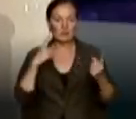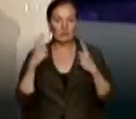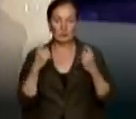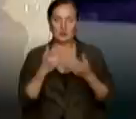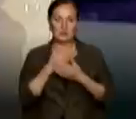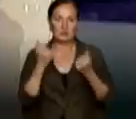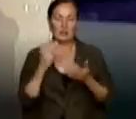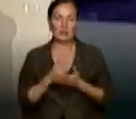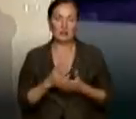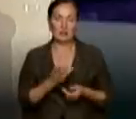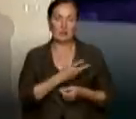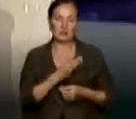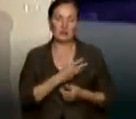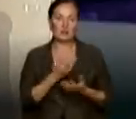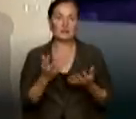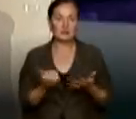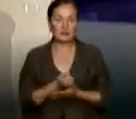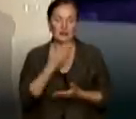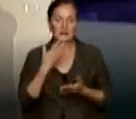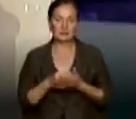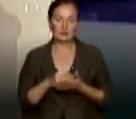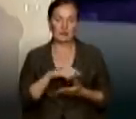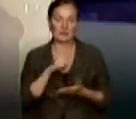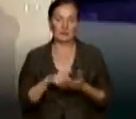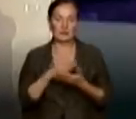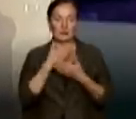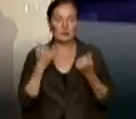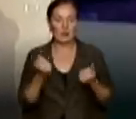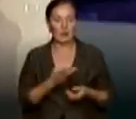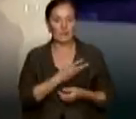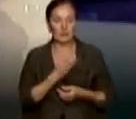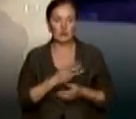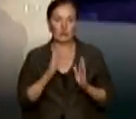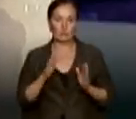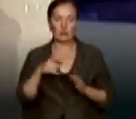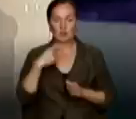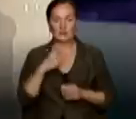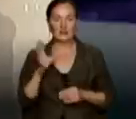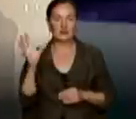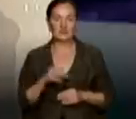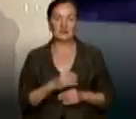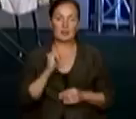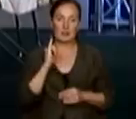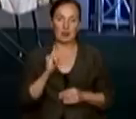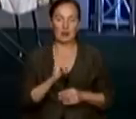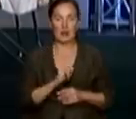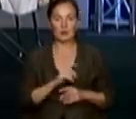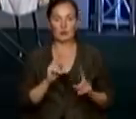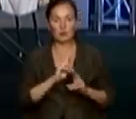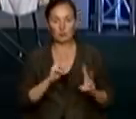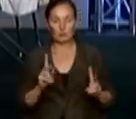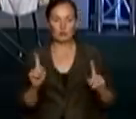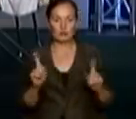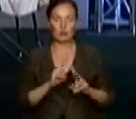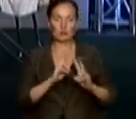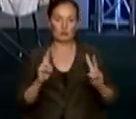ти знайдеш відповідь на свої питання. Немає бажання, ти будеш казати, що все погано і хтось там щось комусь винен. Люди не